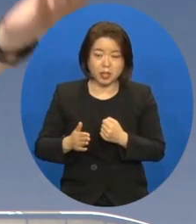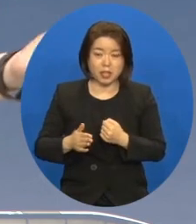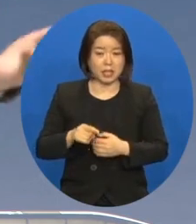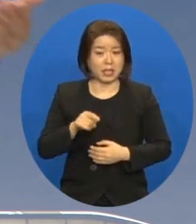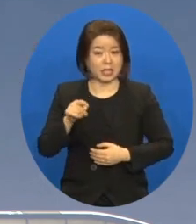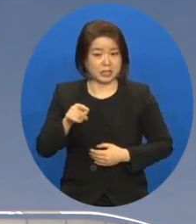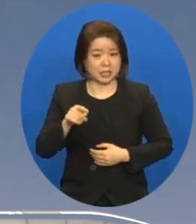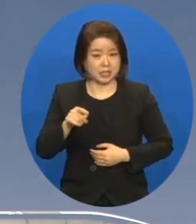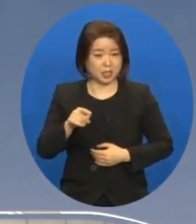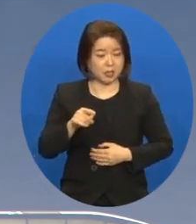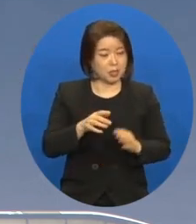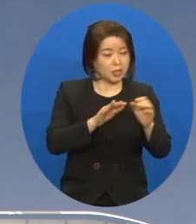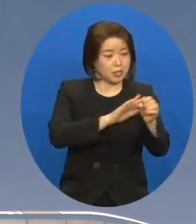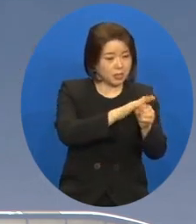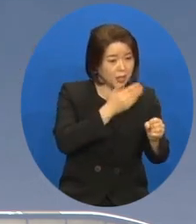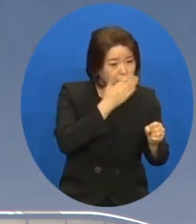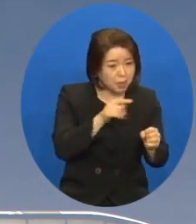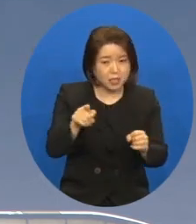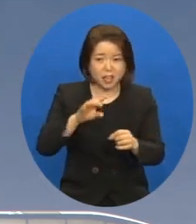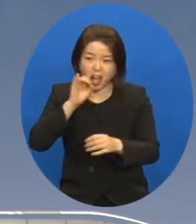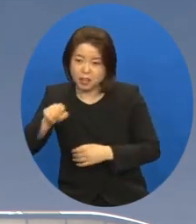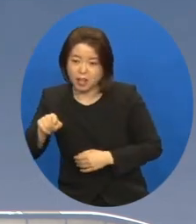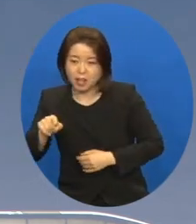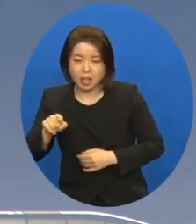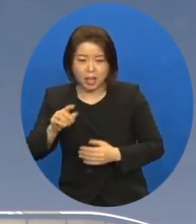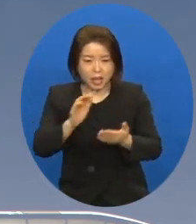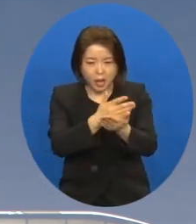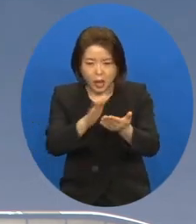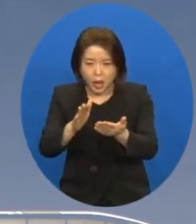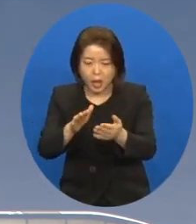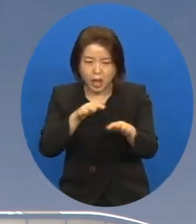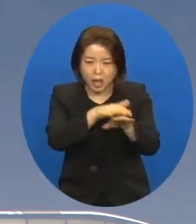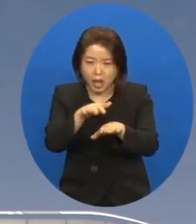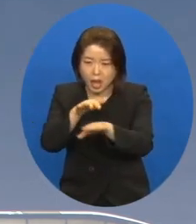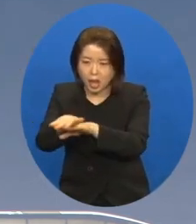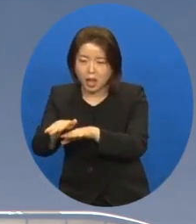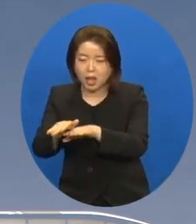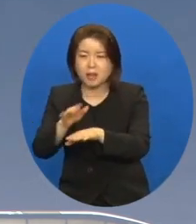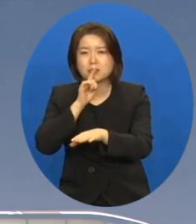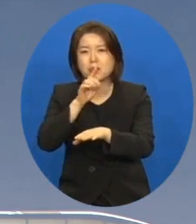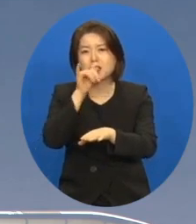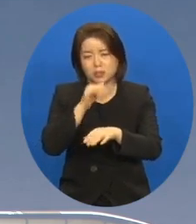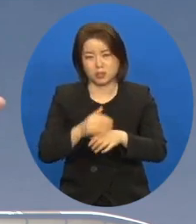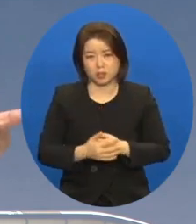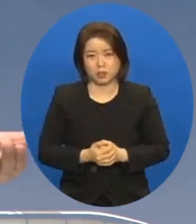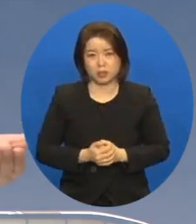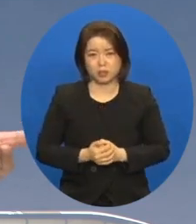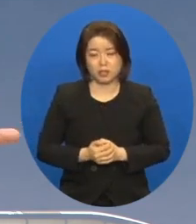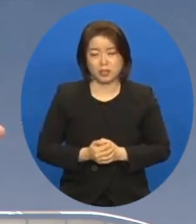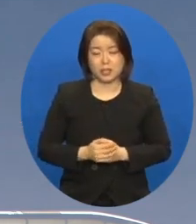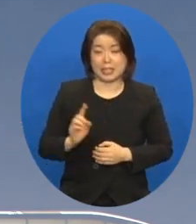사람은 사랑할 만하다, 저 사람은 사랑이 안 된다, 이런 식으로 이야기를 하는 겁니다. 도대체 예수님을 믿는 게